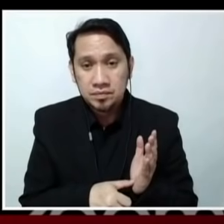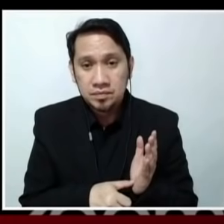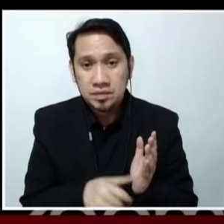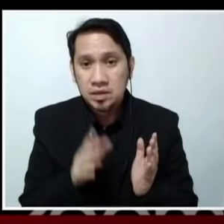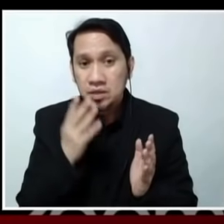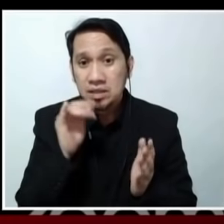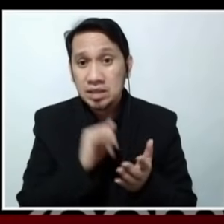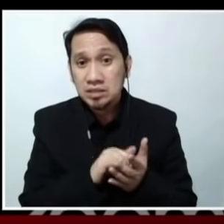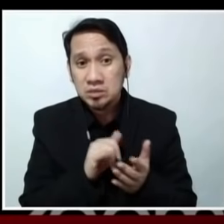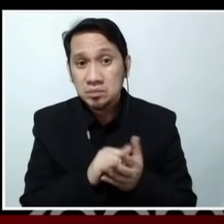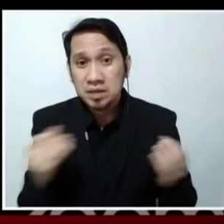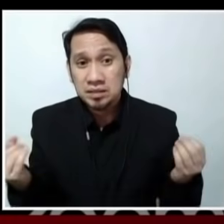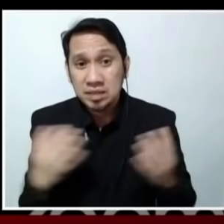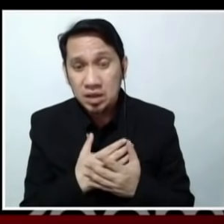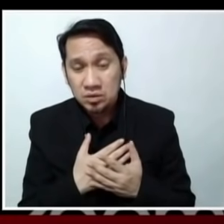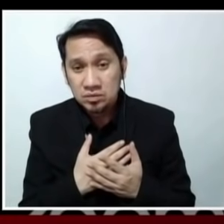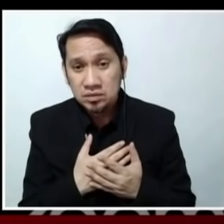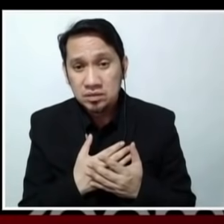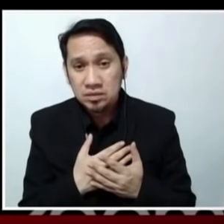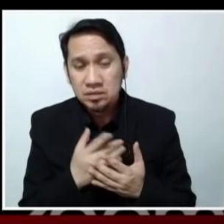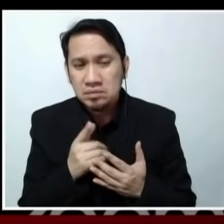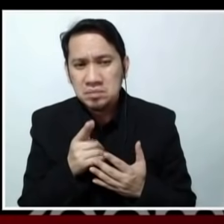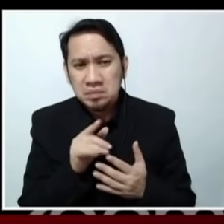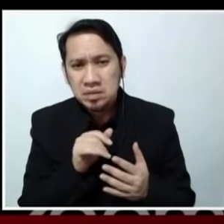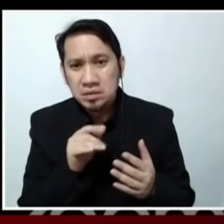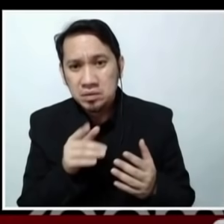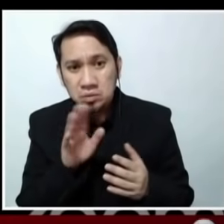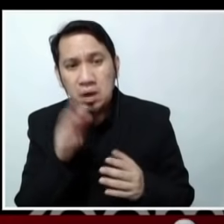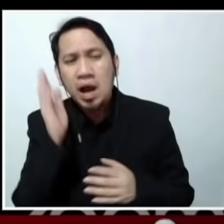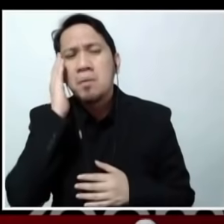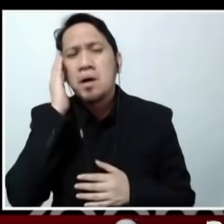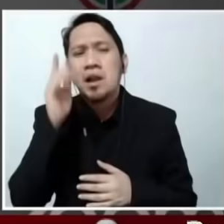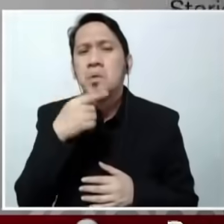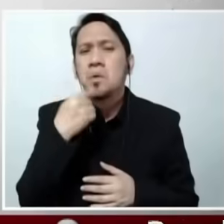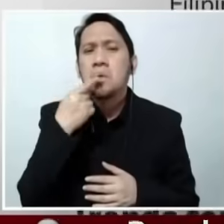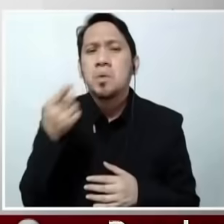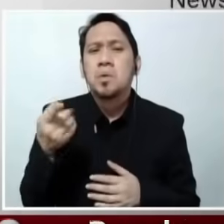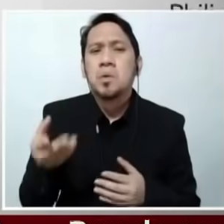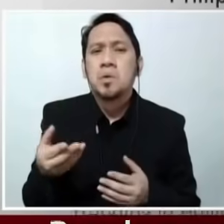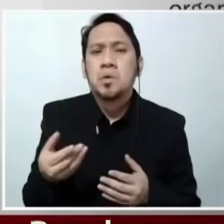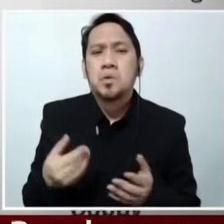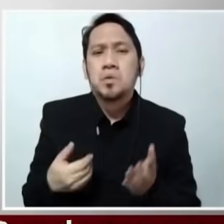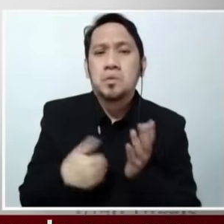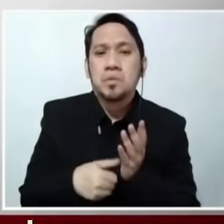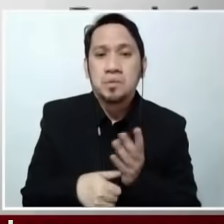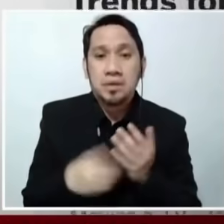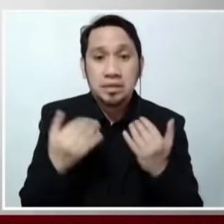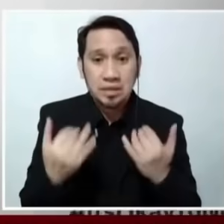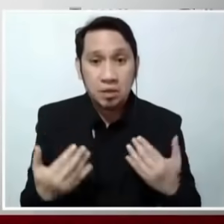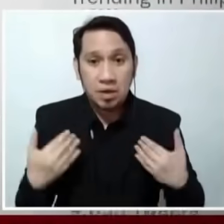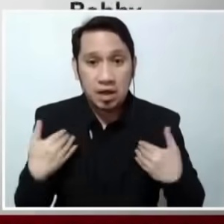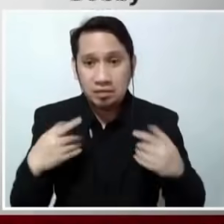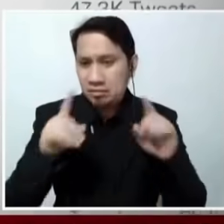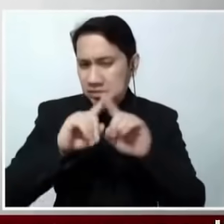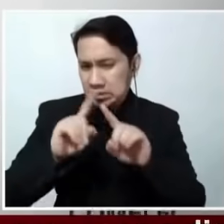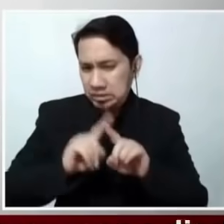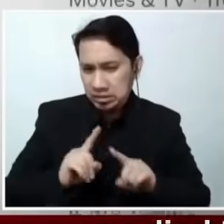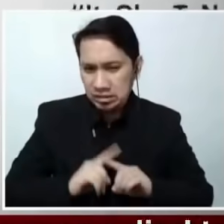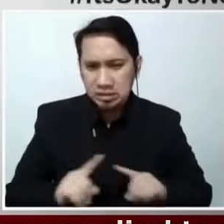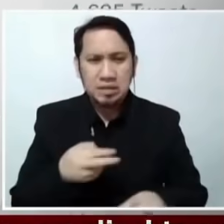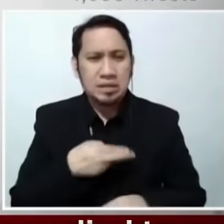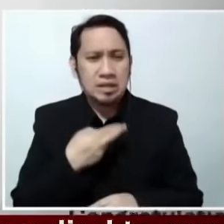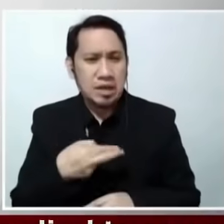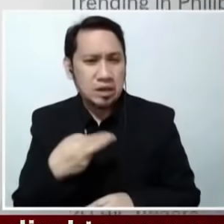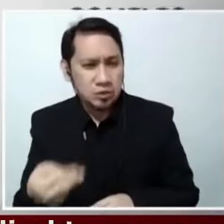nila eh. Yun yung pantakot nila na malalaman ko kung ano yung boto mo. Umani ito ng iba't ibang